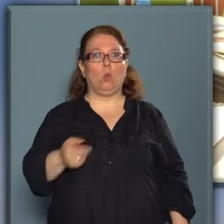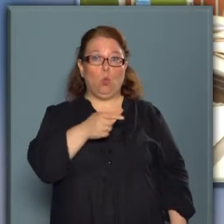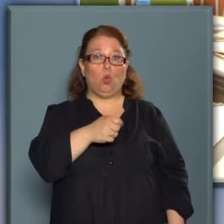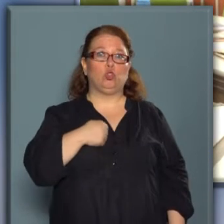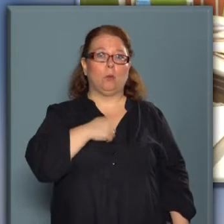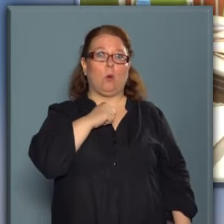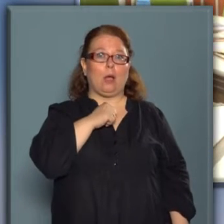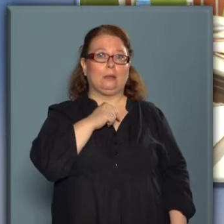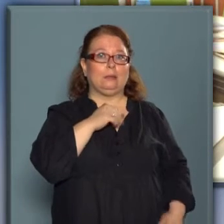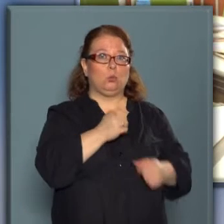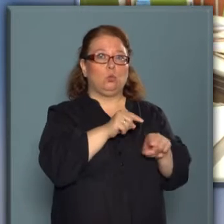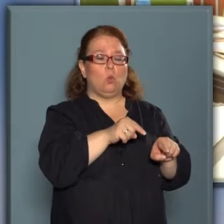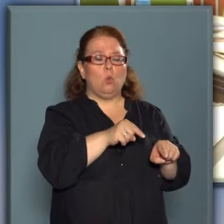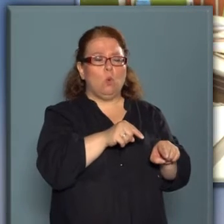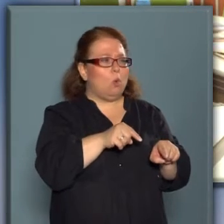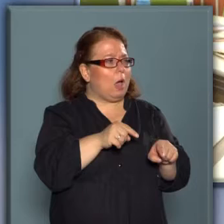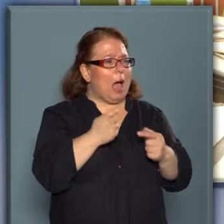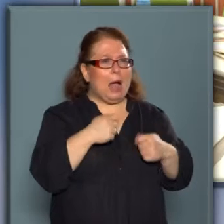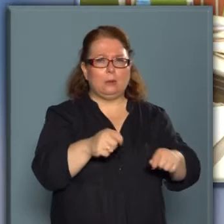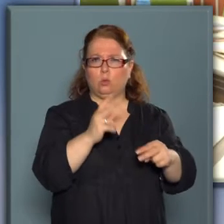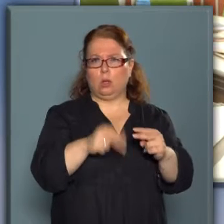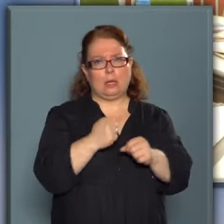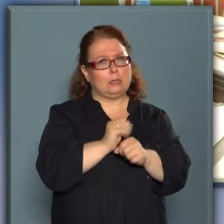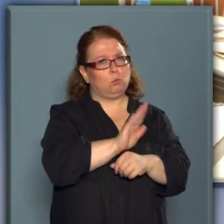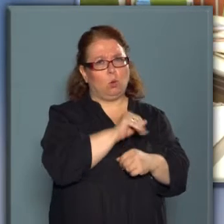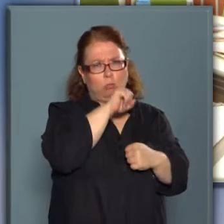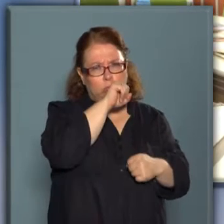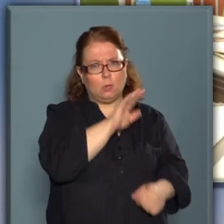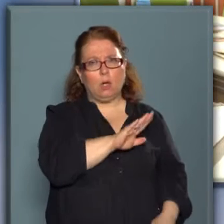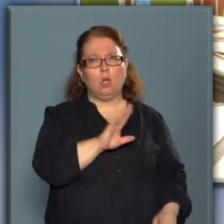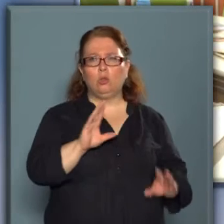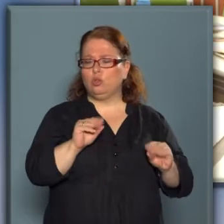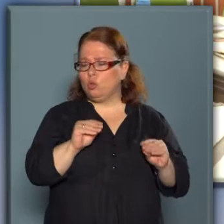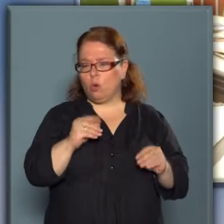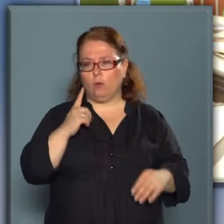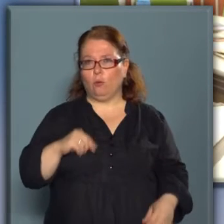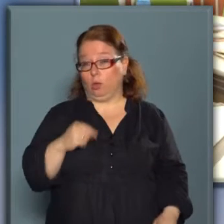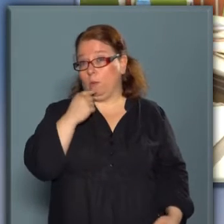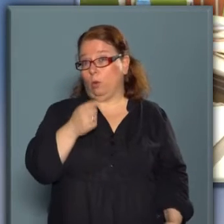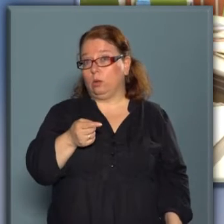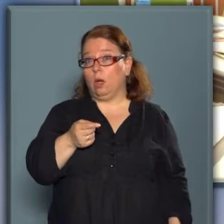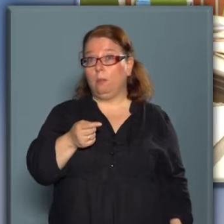Ő is egy borzasztó áldozatkész munkát végzett, de nagyon sok, hát ahogy mondtam,